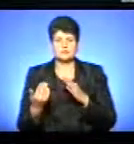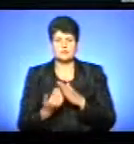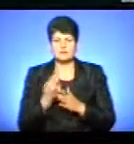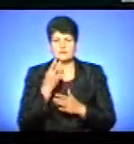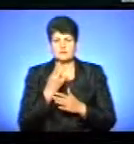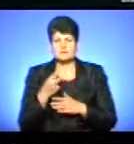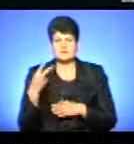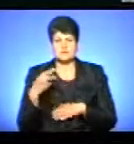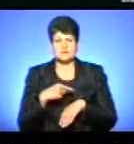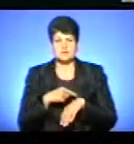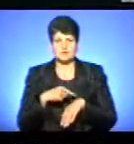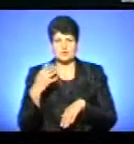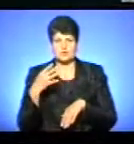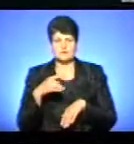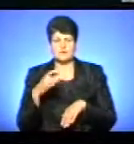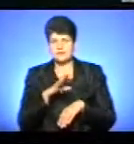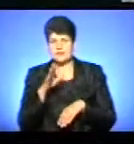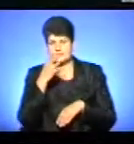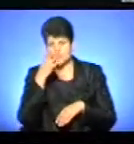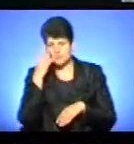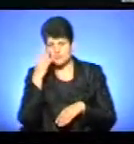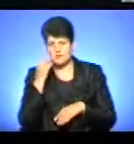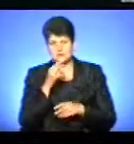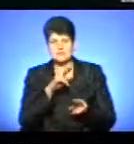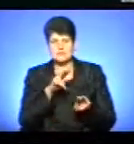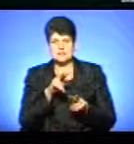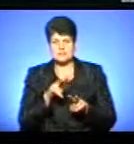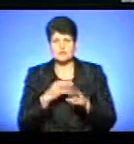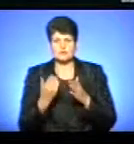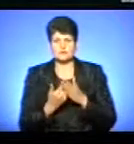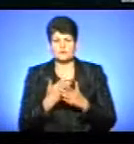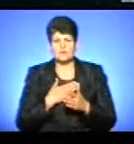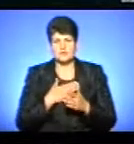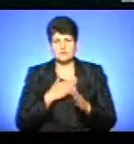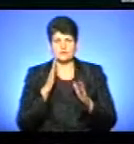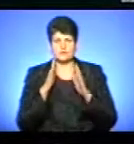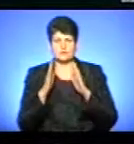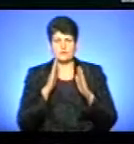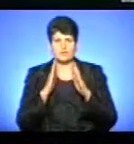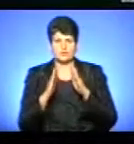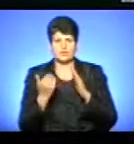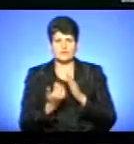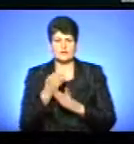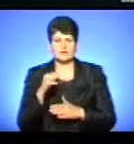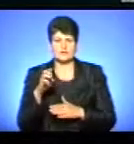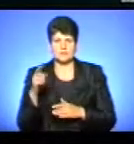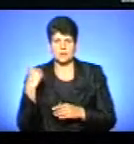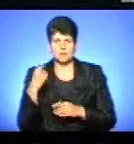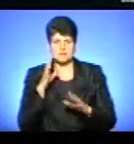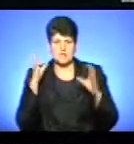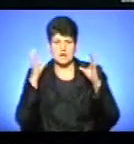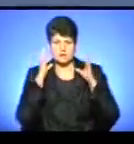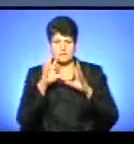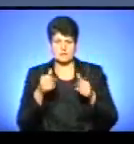о 20:40. А також не забувайте стежити за оновленнями на нашій Facebook-сторінці «Новини ТТБ. Обласне радіо». На все добре!